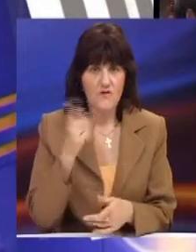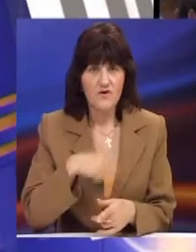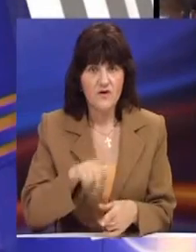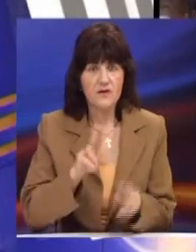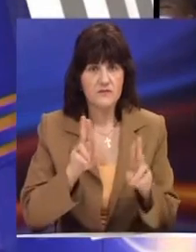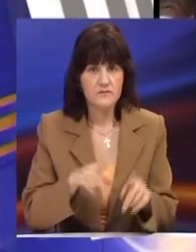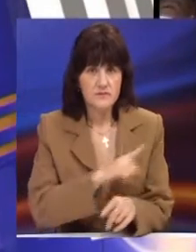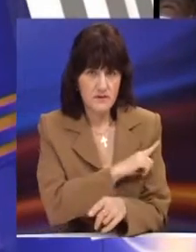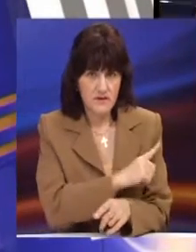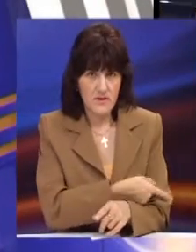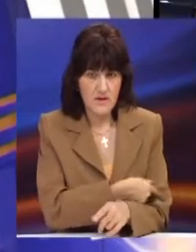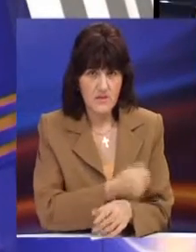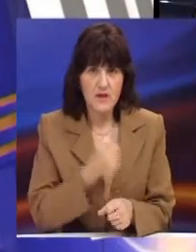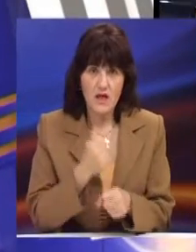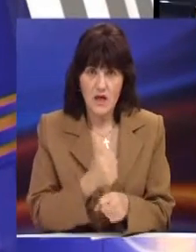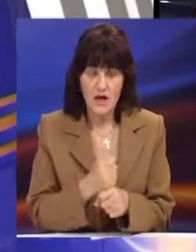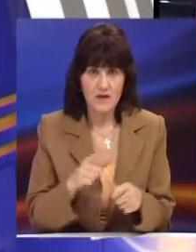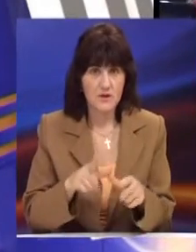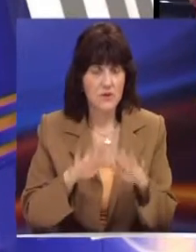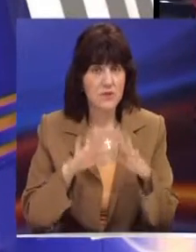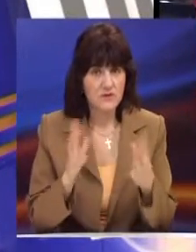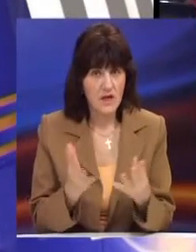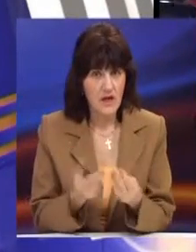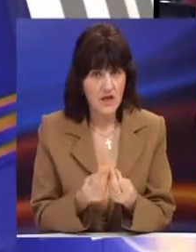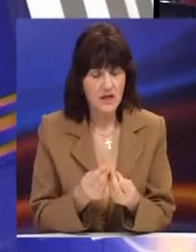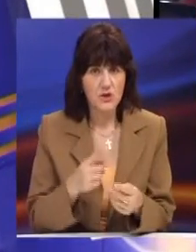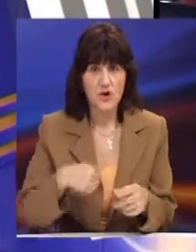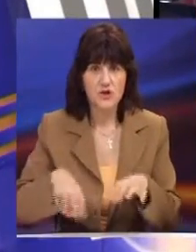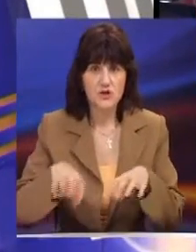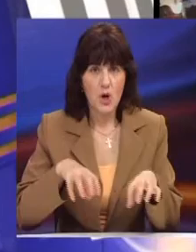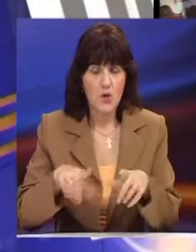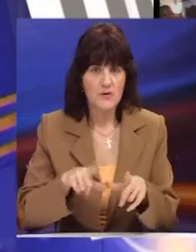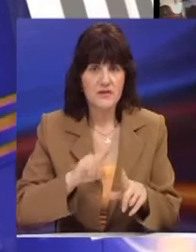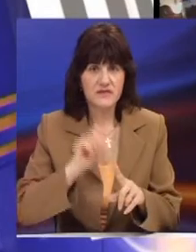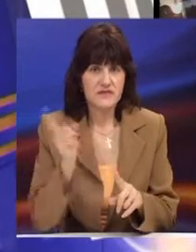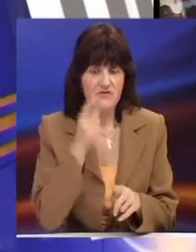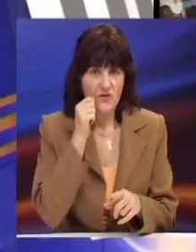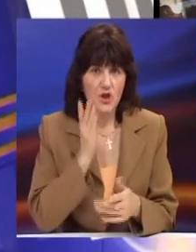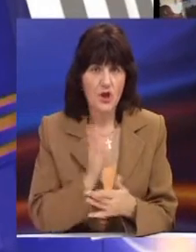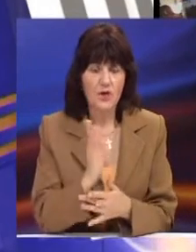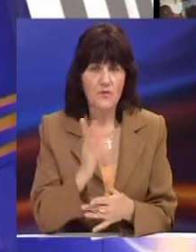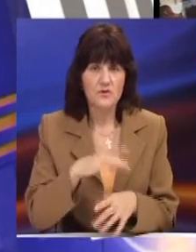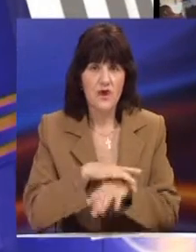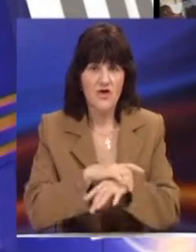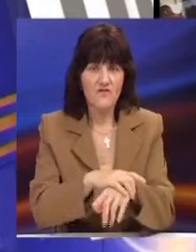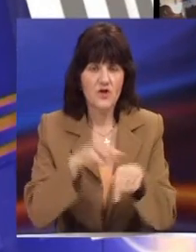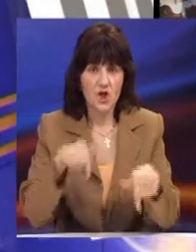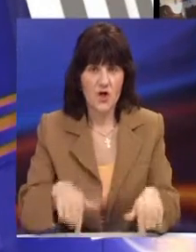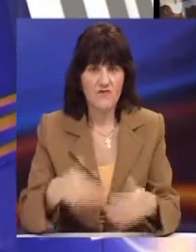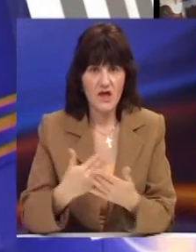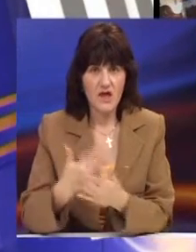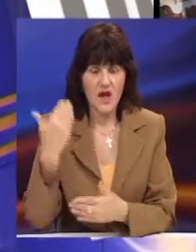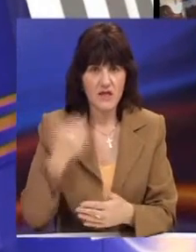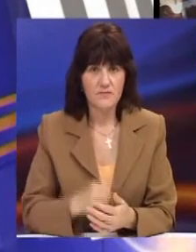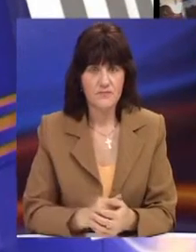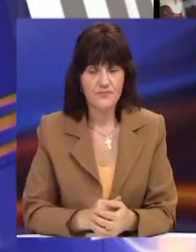predložena vlast ima kapaciteta da radi u zajedničkom timu i da zajedno sa službama uspešno će u buduće da vode ovaj